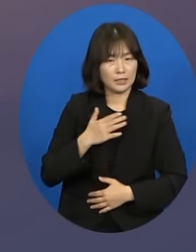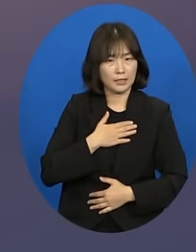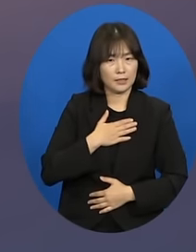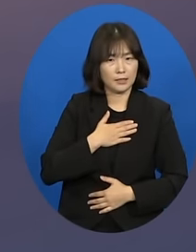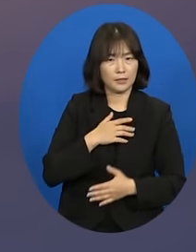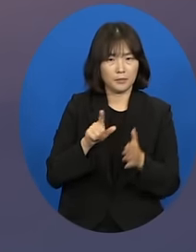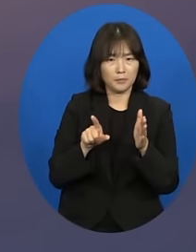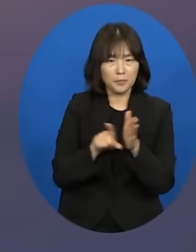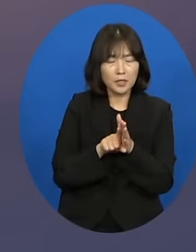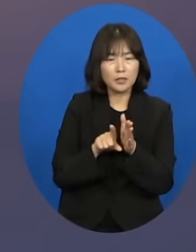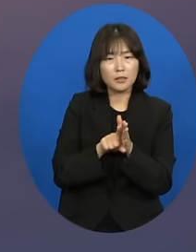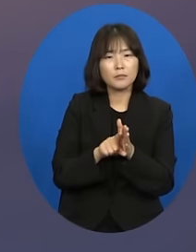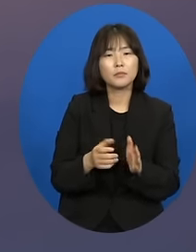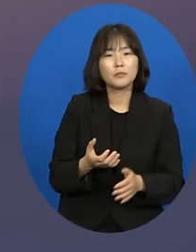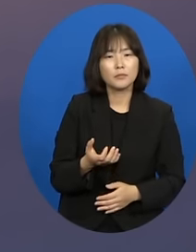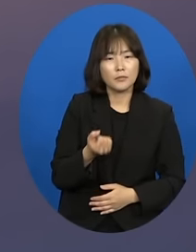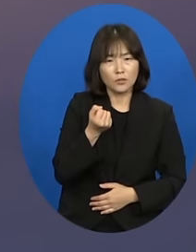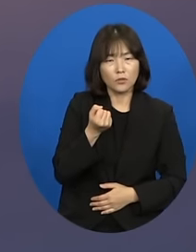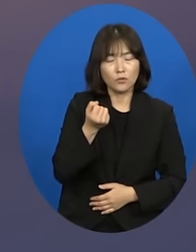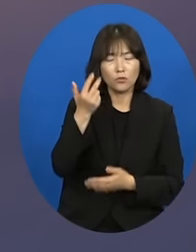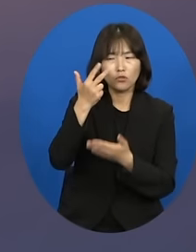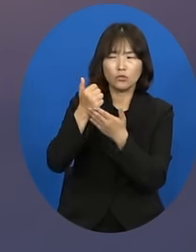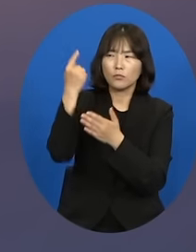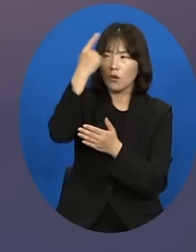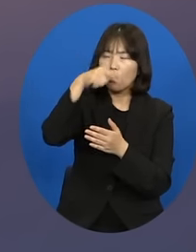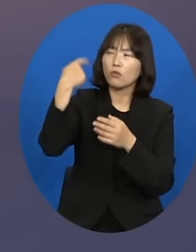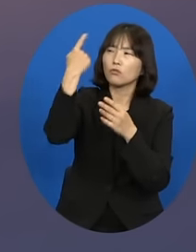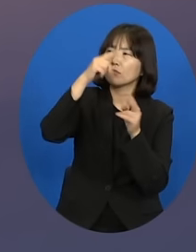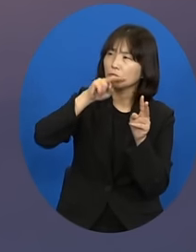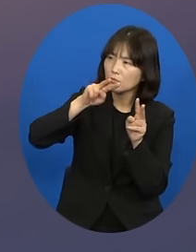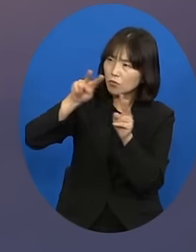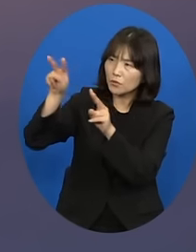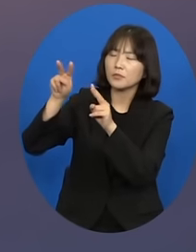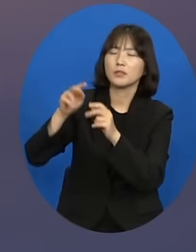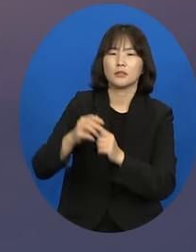믿음으로 주의 얼굴을 구하겠습니다. 주의 얼굴을 볼 것입니다.